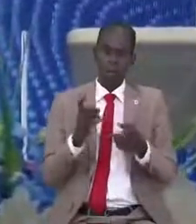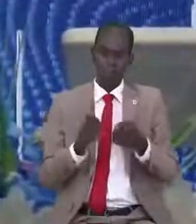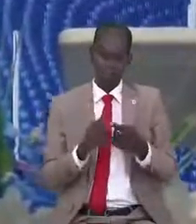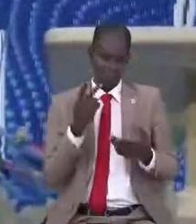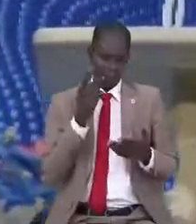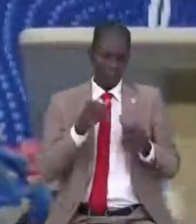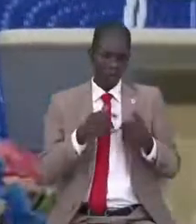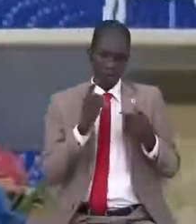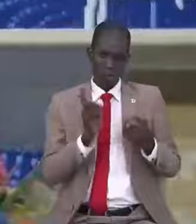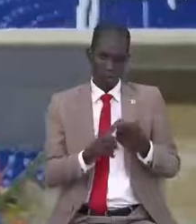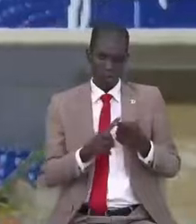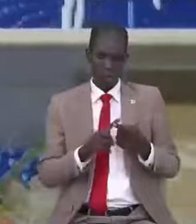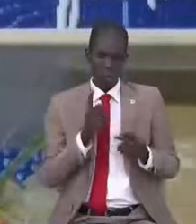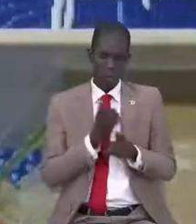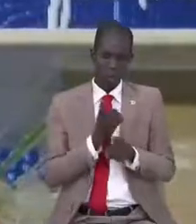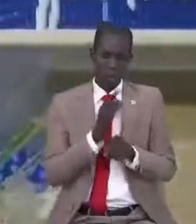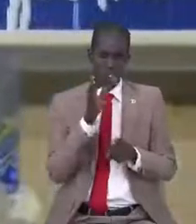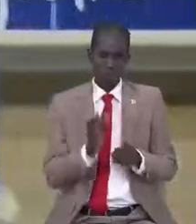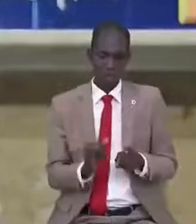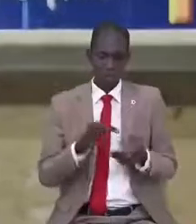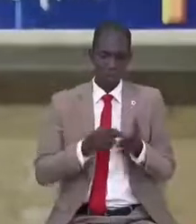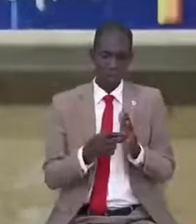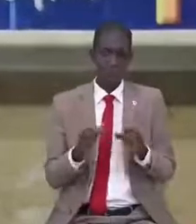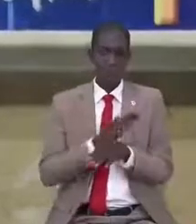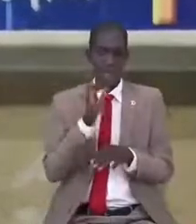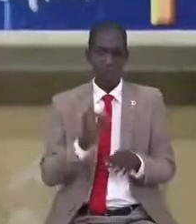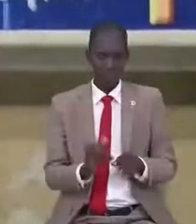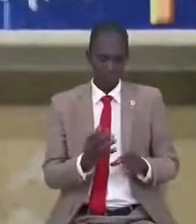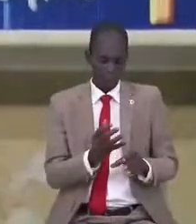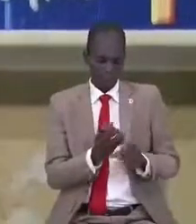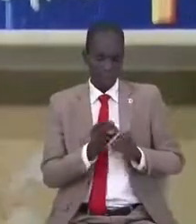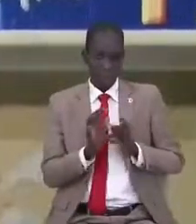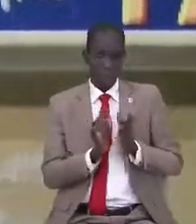voir comment atteindre